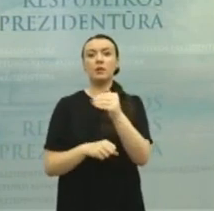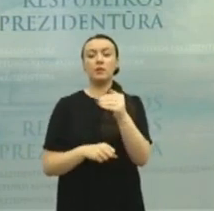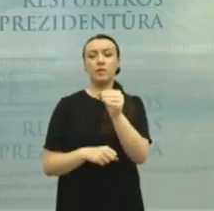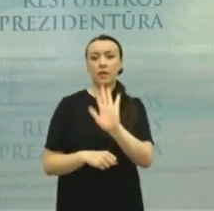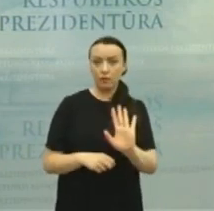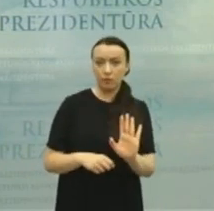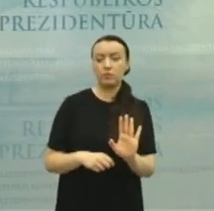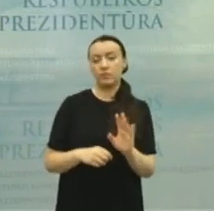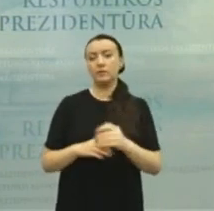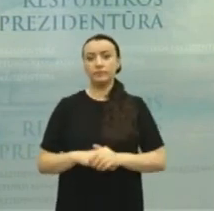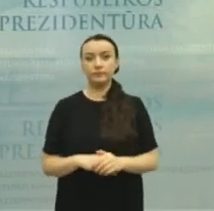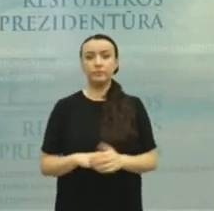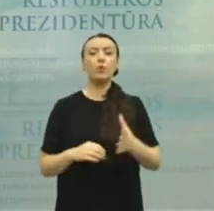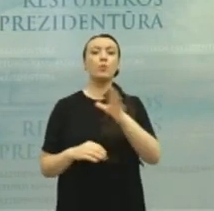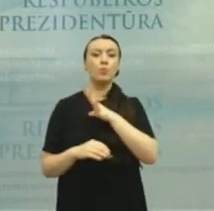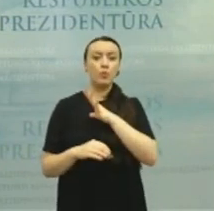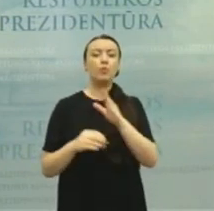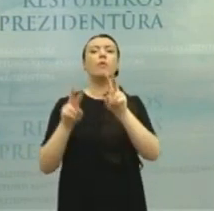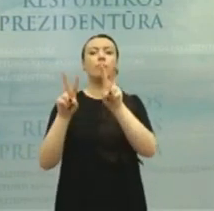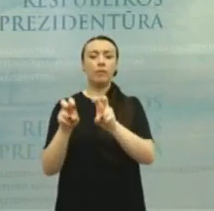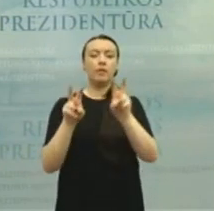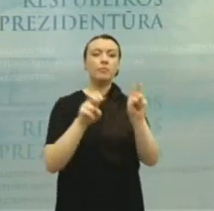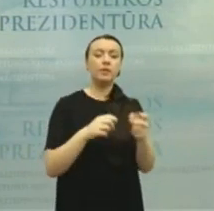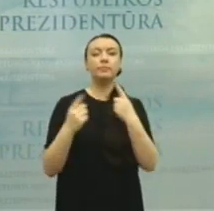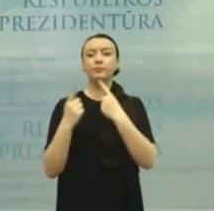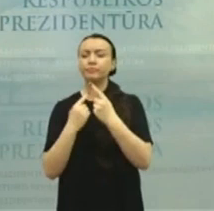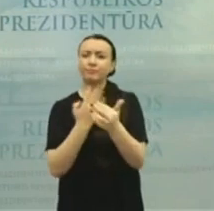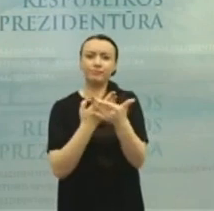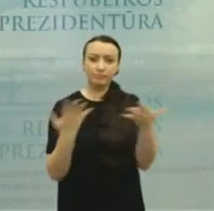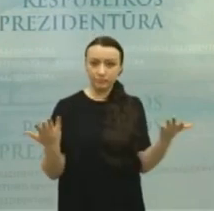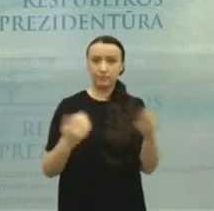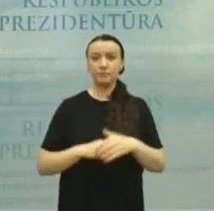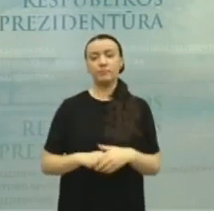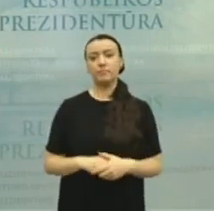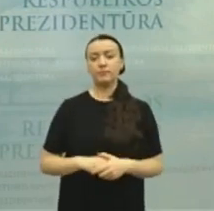šiandien pasitaiko. Taigi buvo paliestos tikrai įvairios temos ir